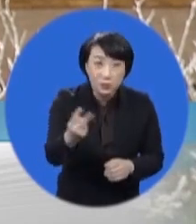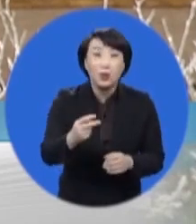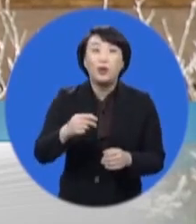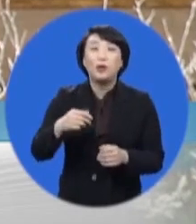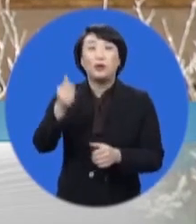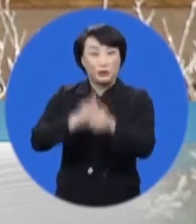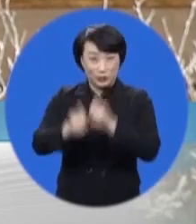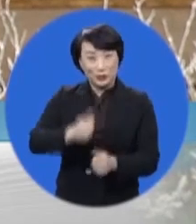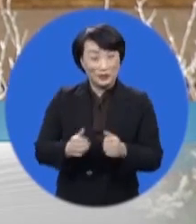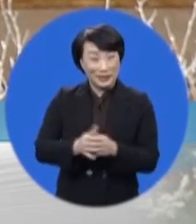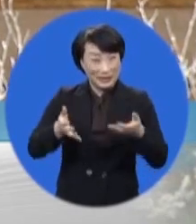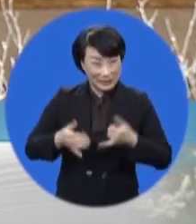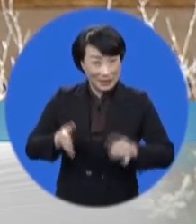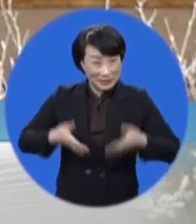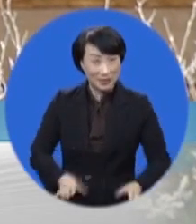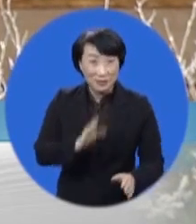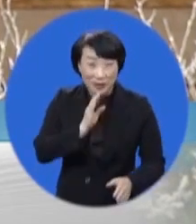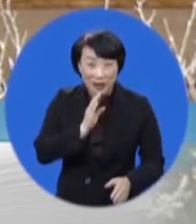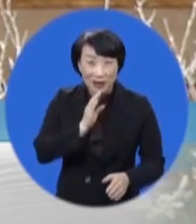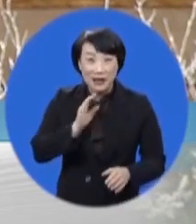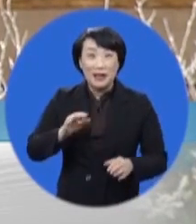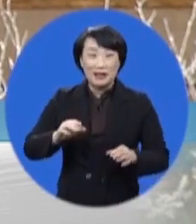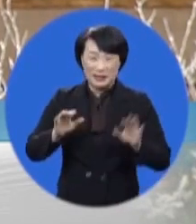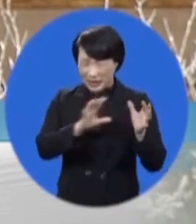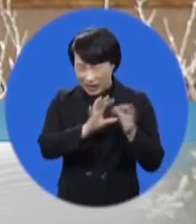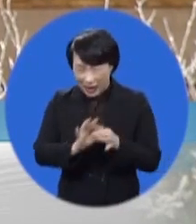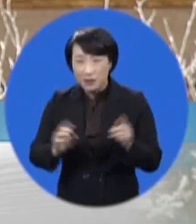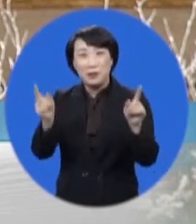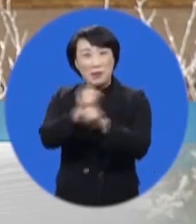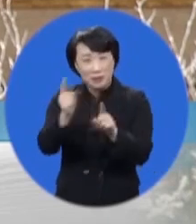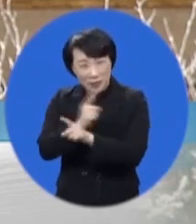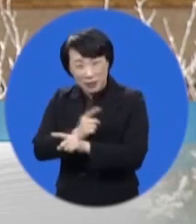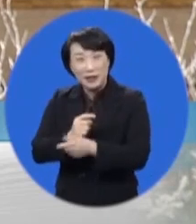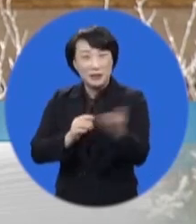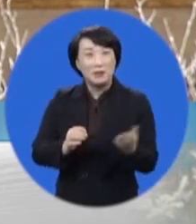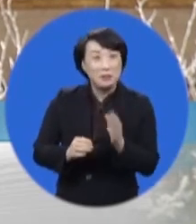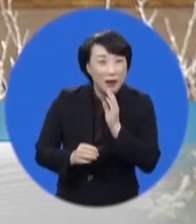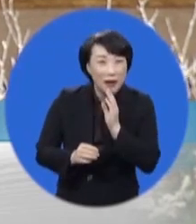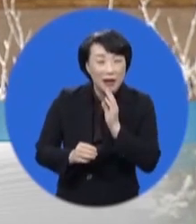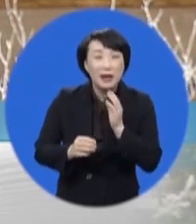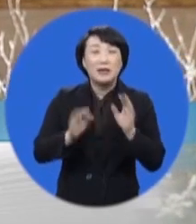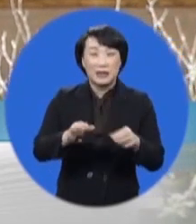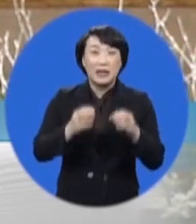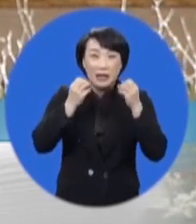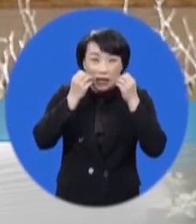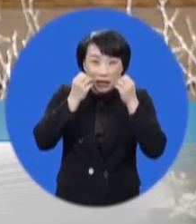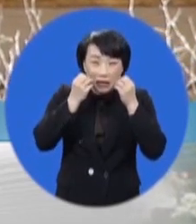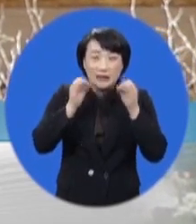후손이 옵니다. 매년 오가는 세월의 교차점을 새해라고